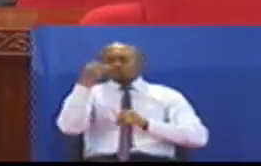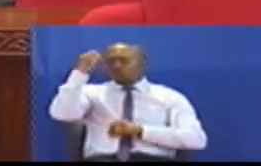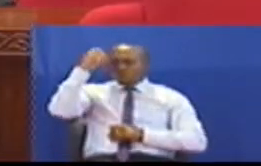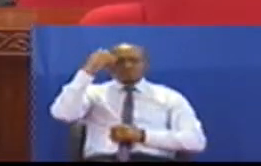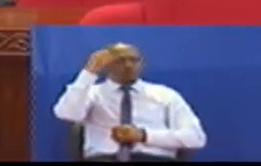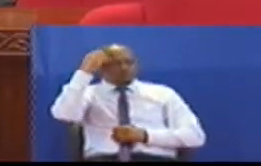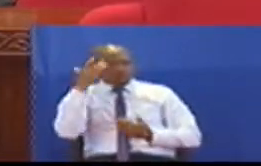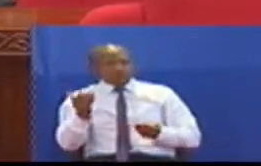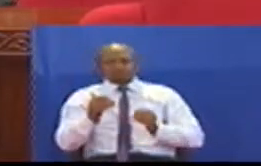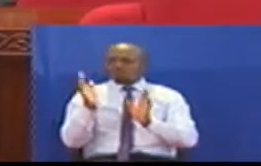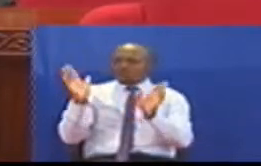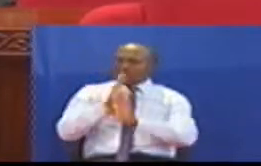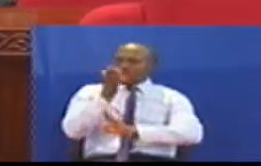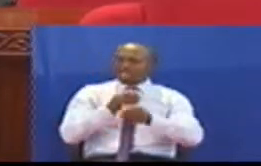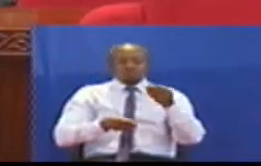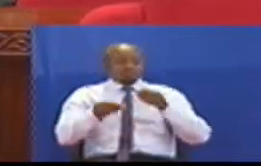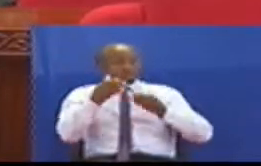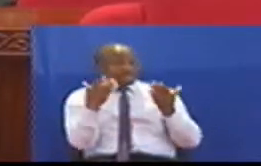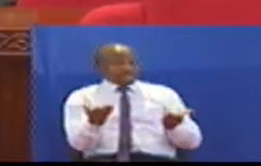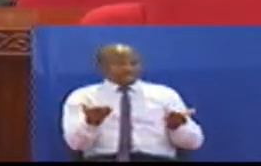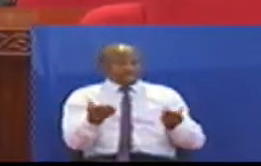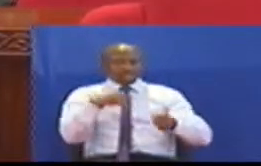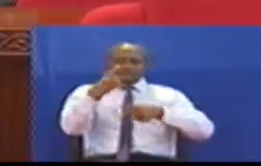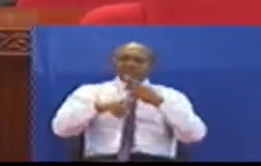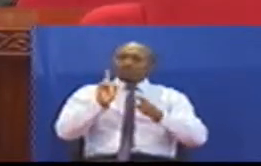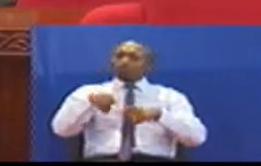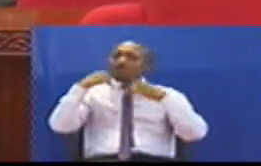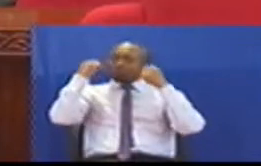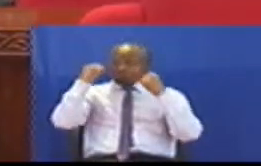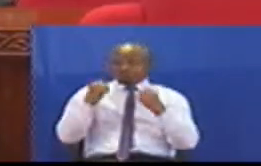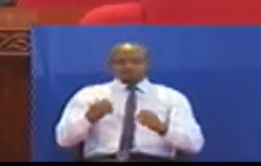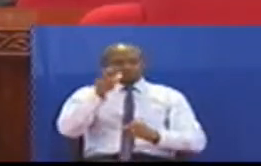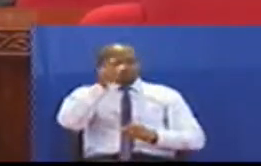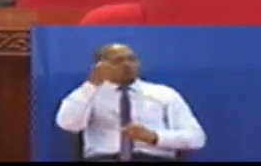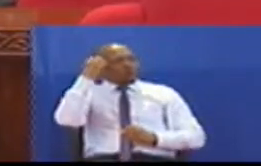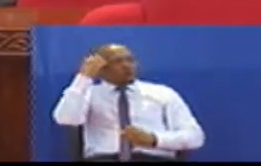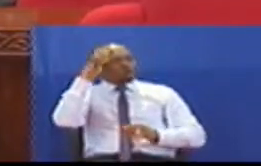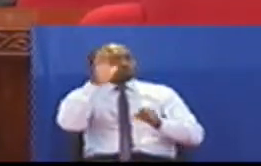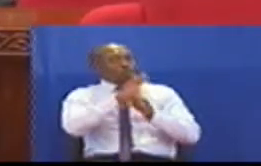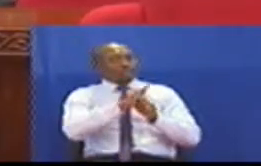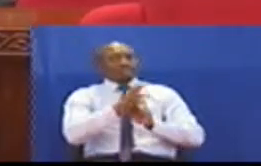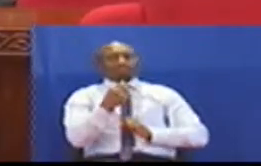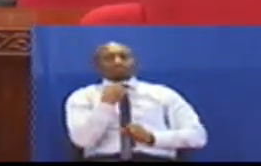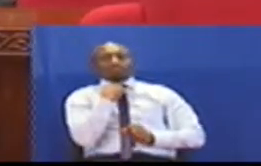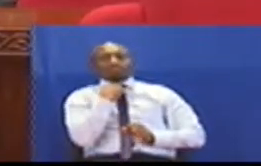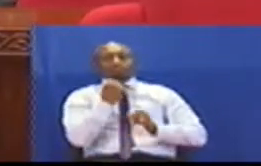na inavyozidi kuwa ngumu, ni dhahiri wengi wa wagonjwa wanashindwa kumudu gharama za